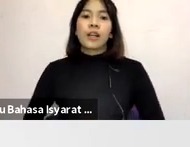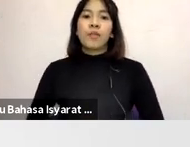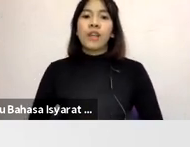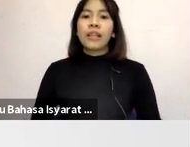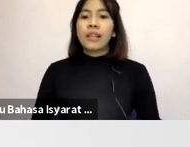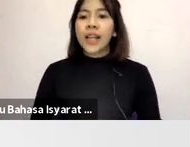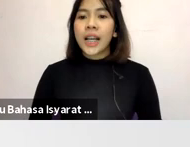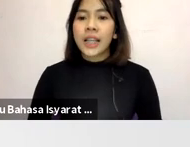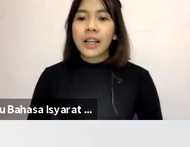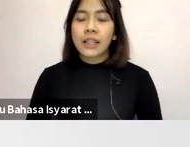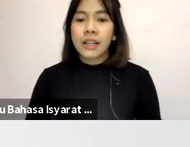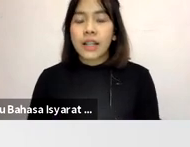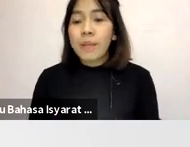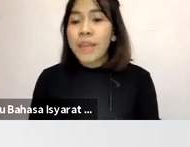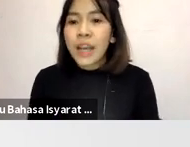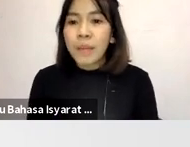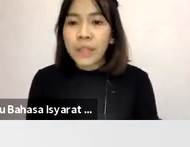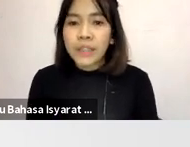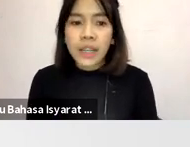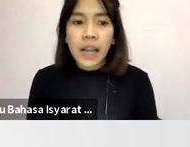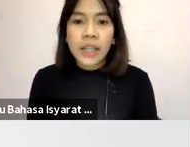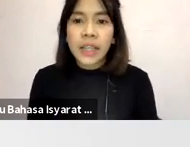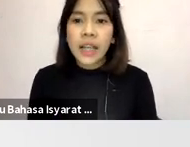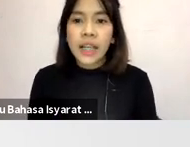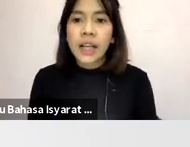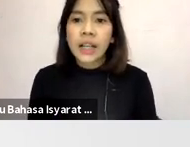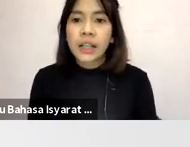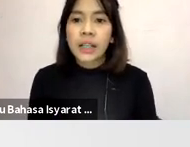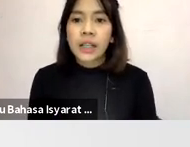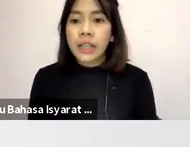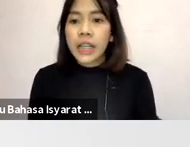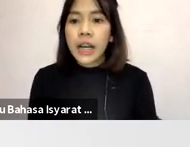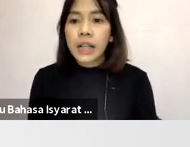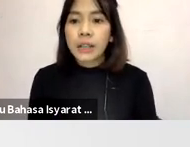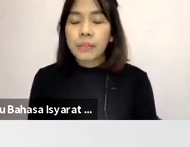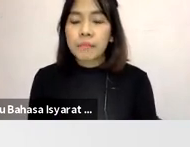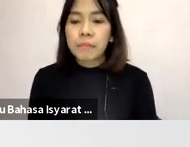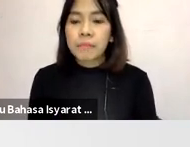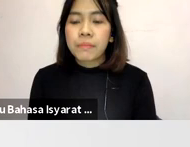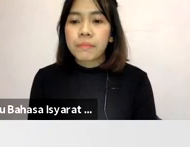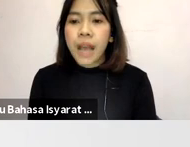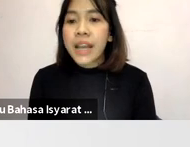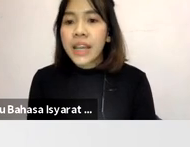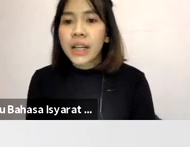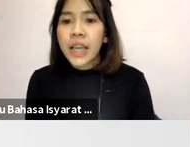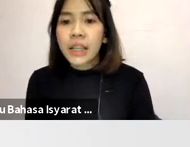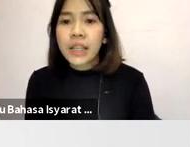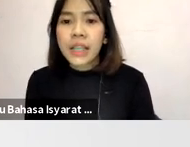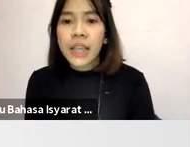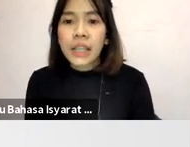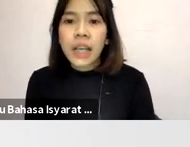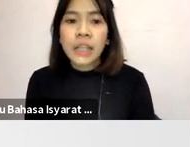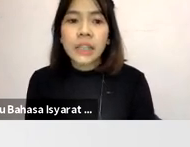kemudian tantangan yang kami hadapi seringkali ialah ketika adanya